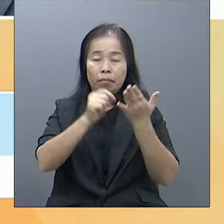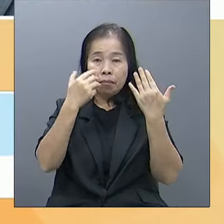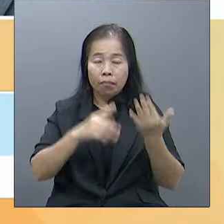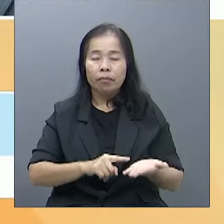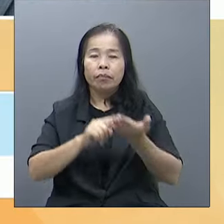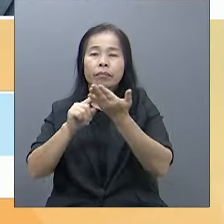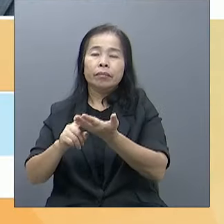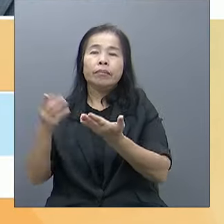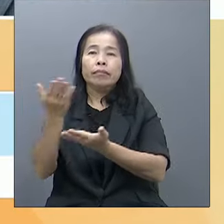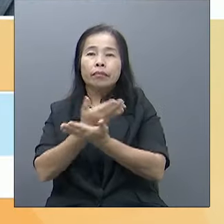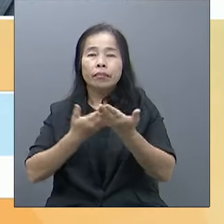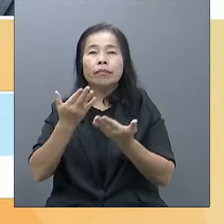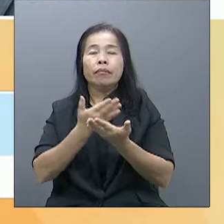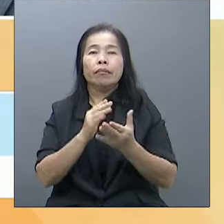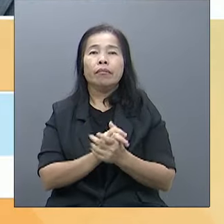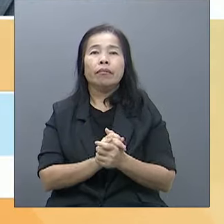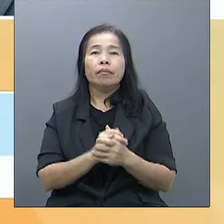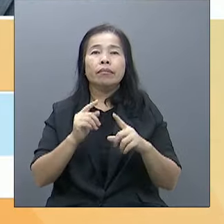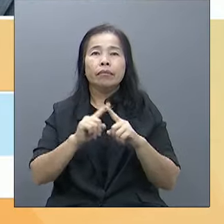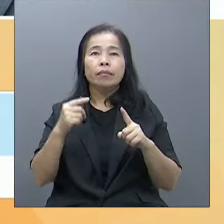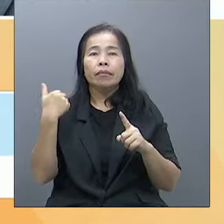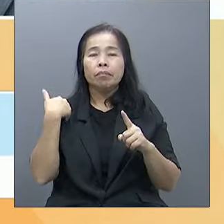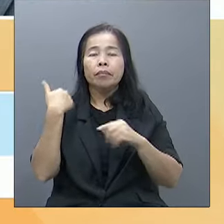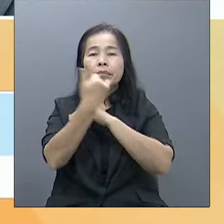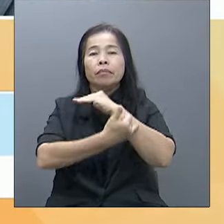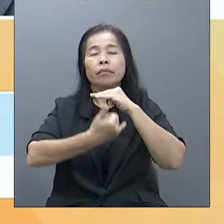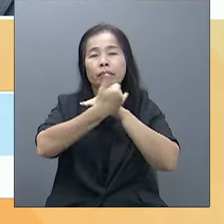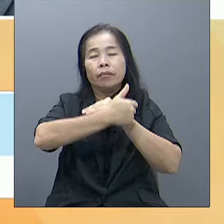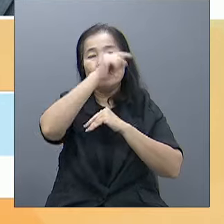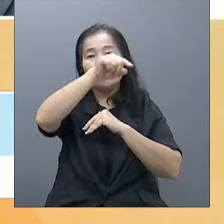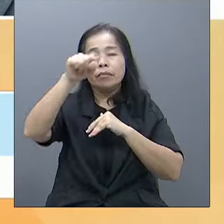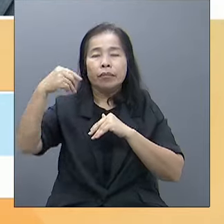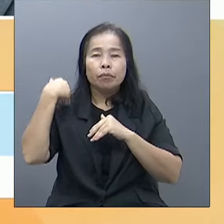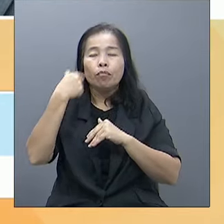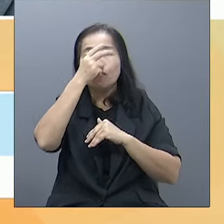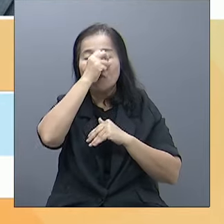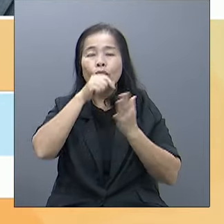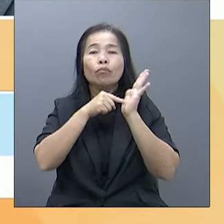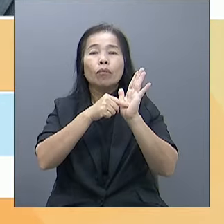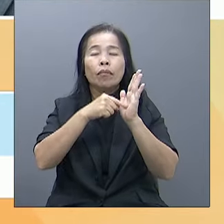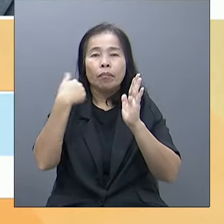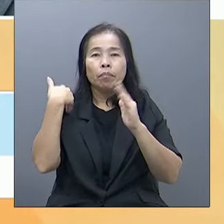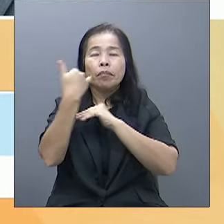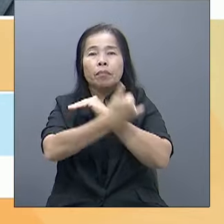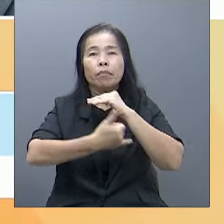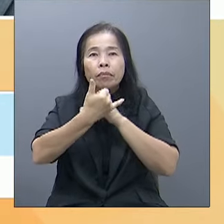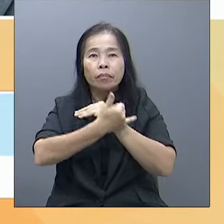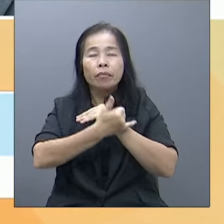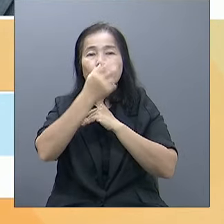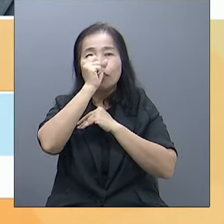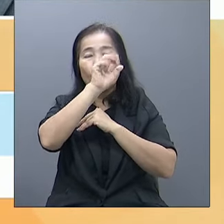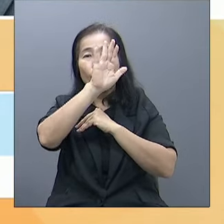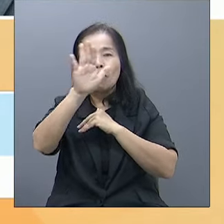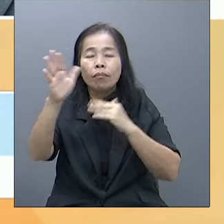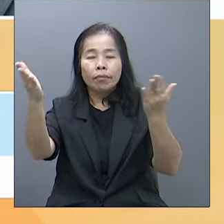ทียบเคียงจากมีประเทศที่เอามาเป็นตัวอย่างนะครับเรื่องเกี่ยวกับการทัศนศึกษาของเขาเนี่ย